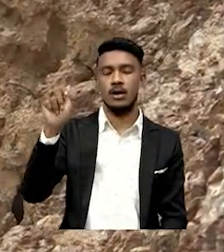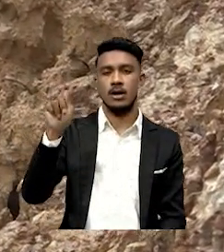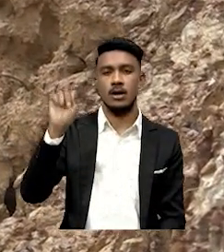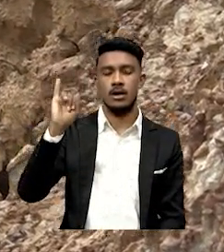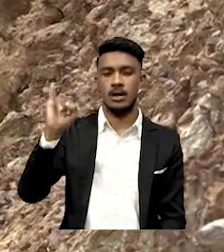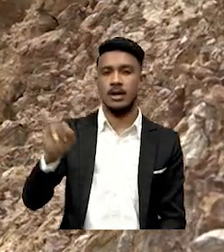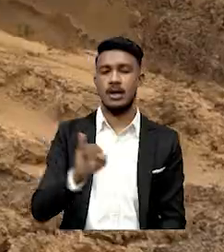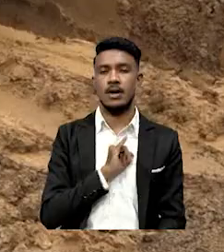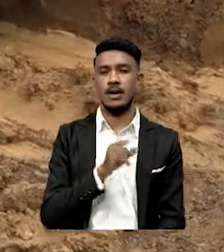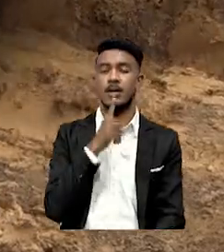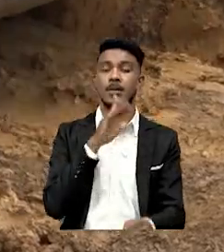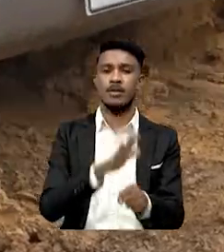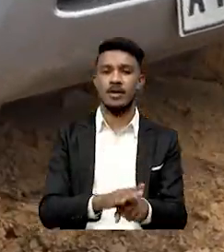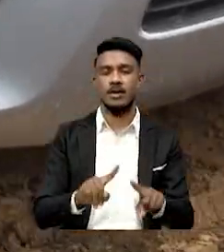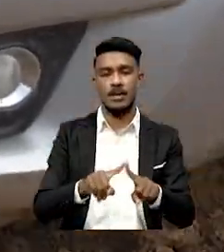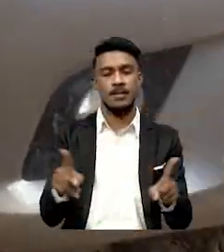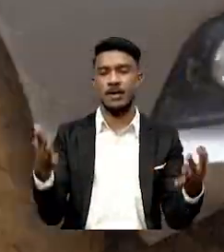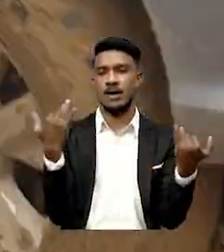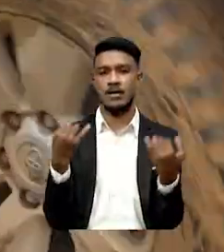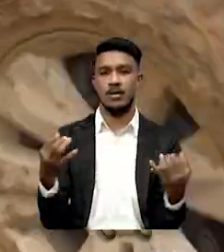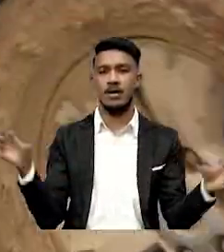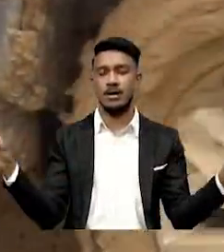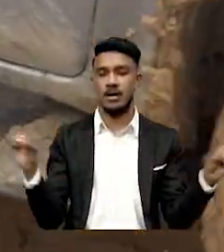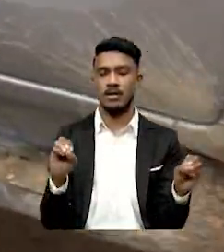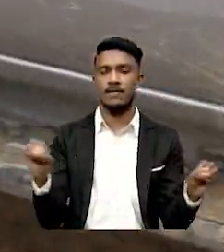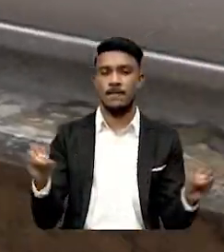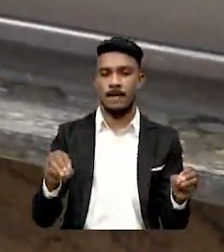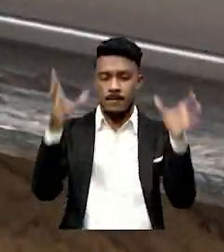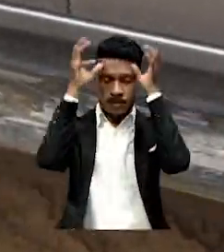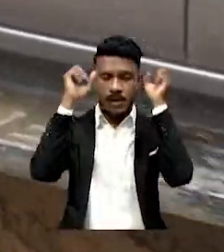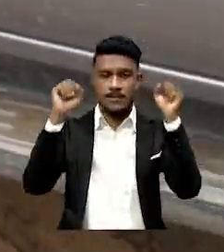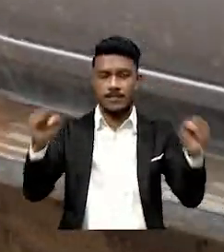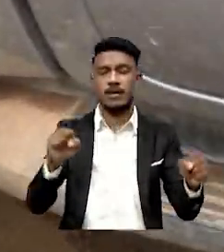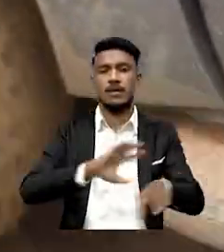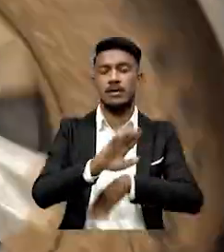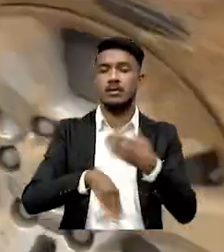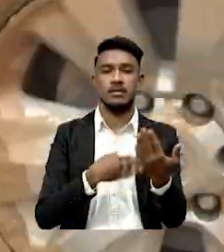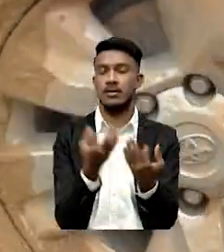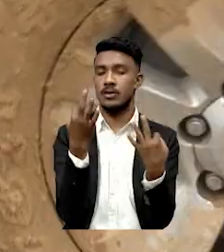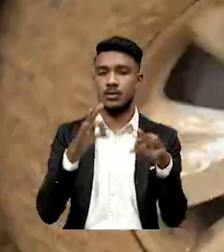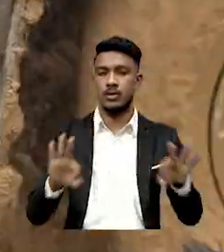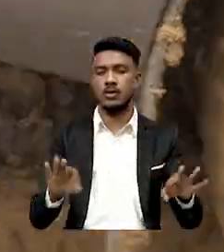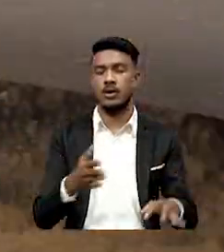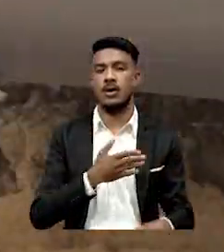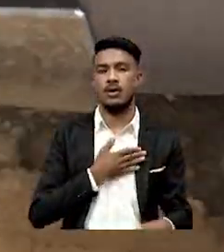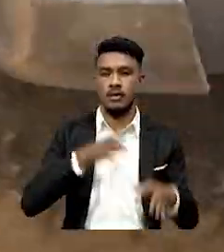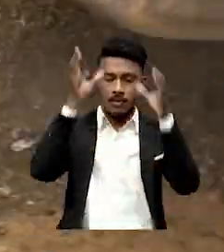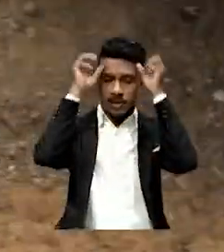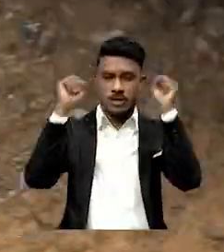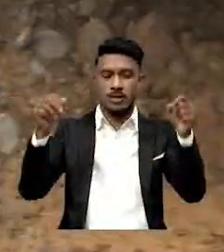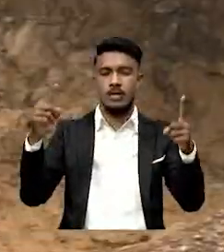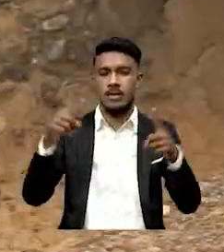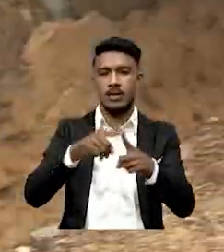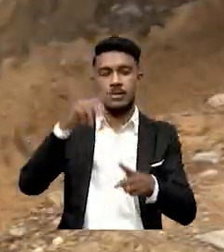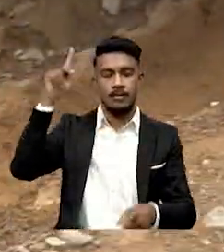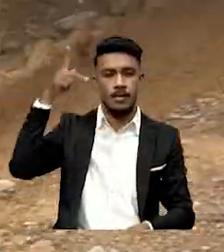Na realidade, pun saun mandatu presiden ti hotu, ohin hau ne presiden ti batan premier ministru, tama